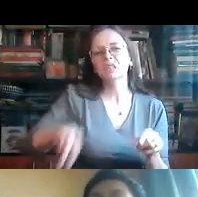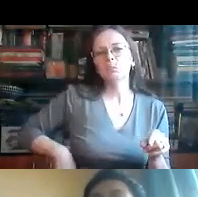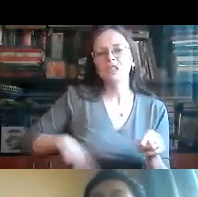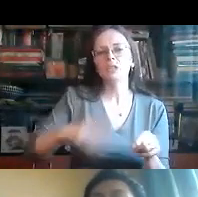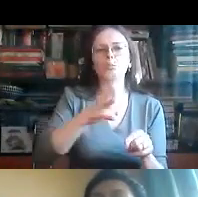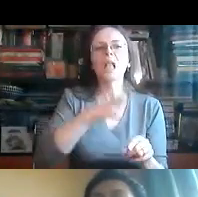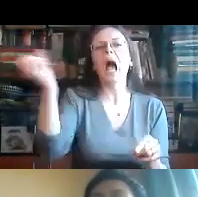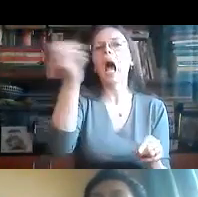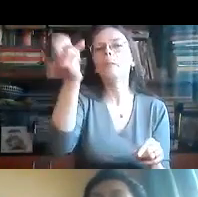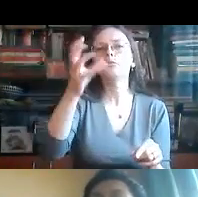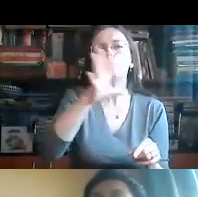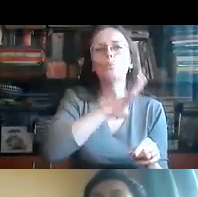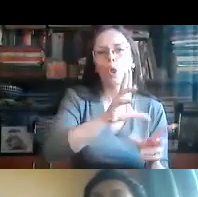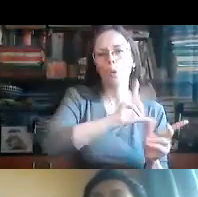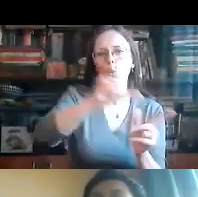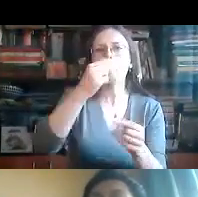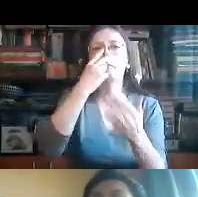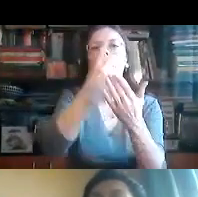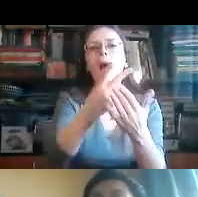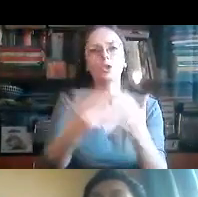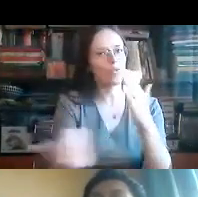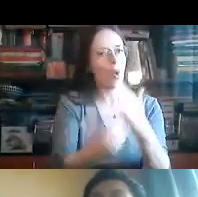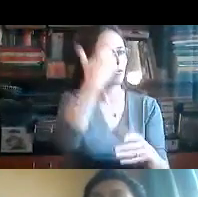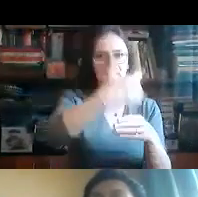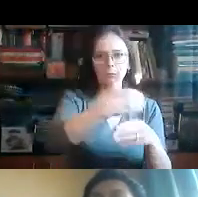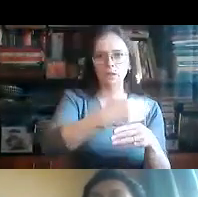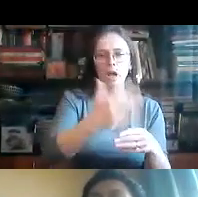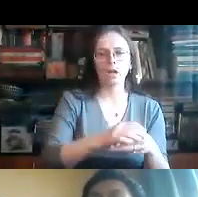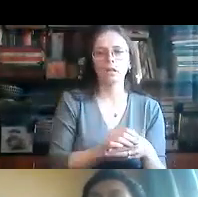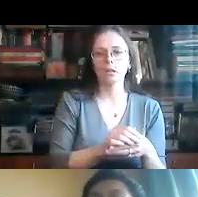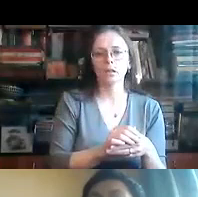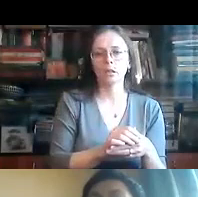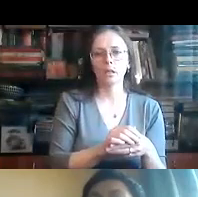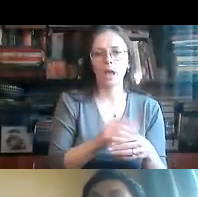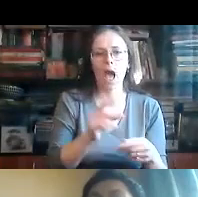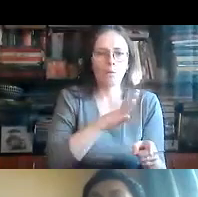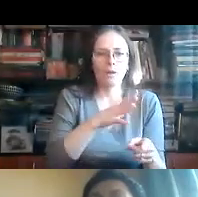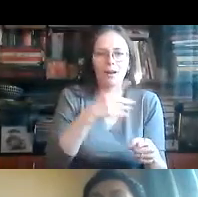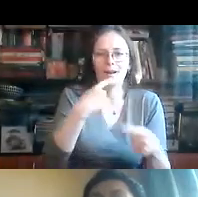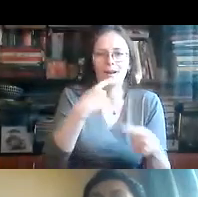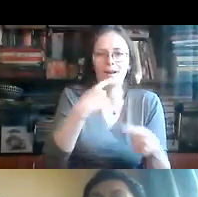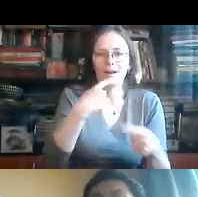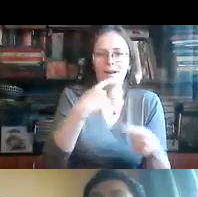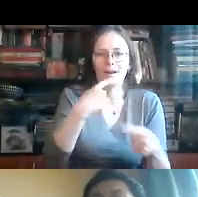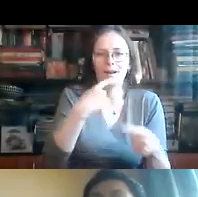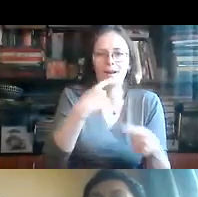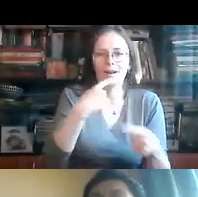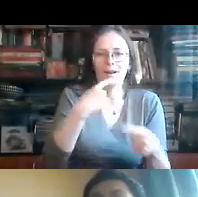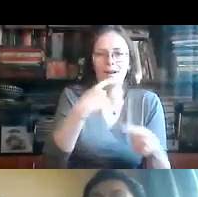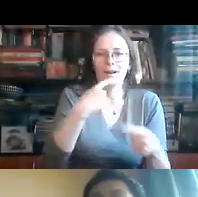были показать спектакль. Тема была выбрана «Суррогатное материнство». Да,